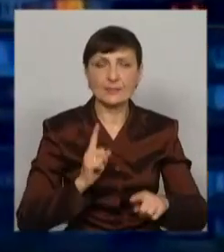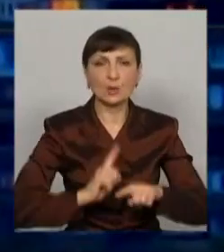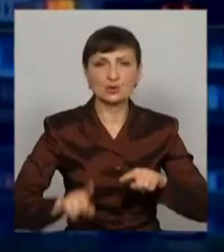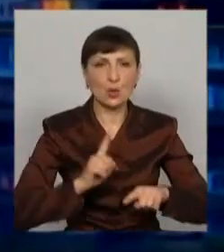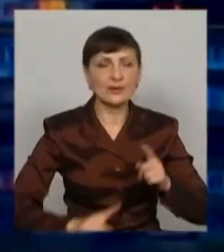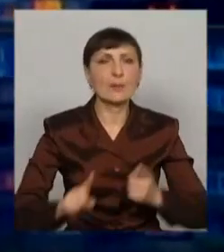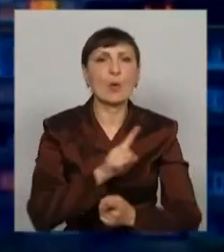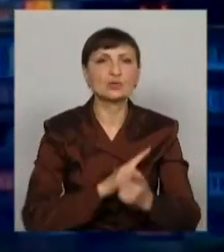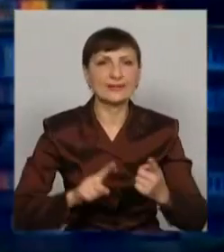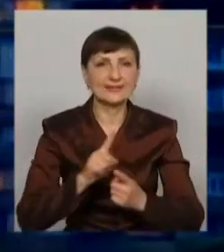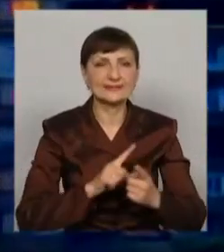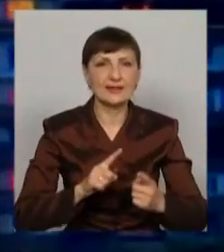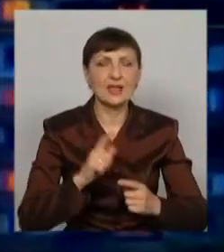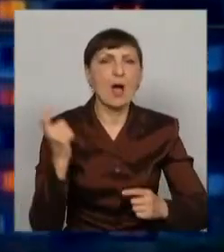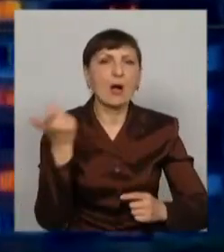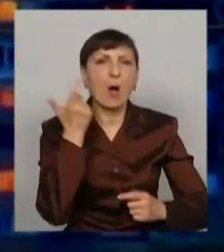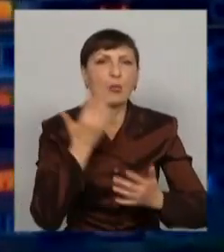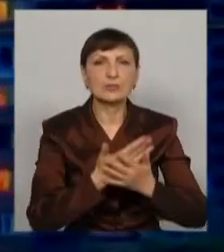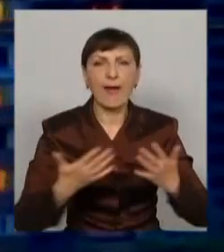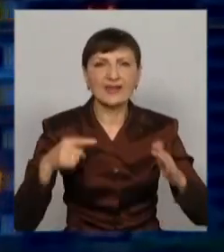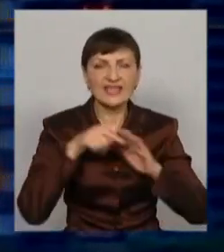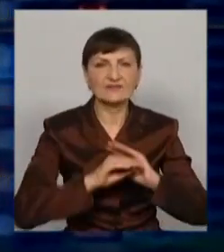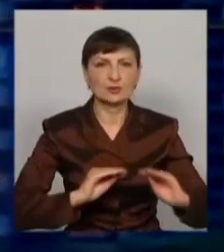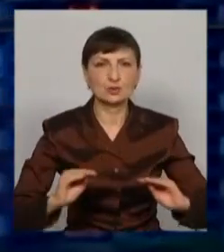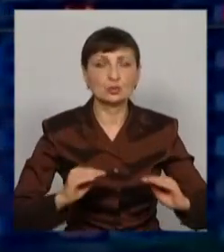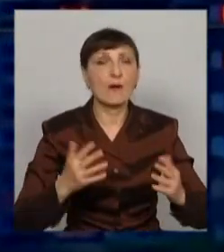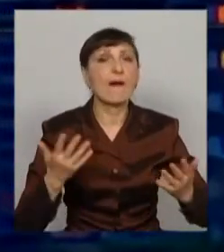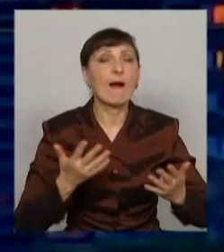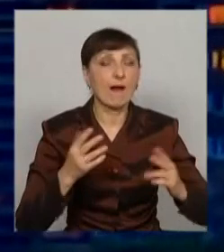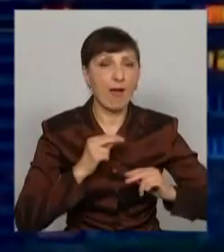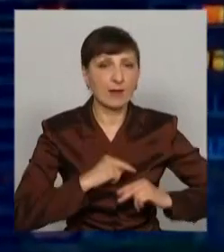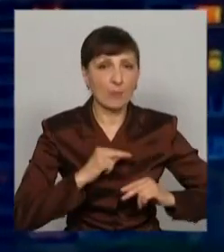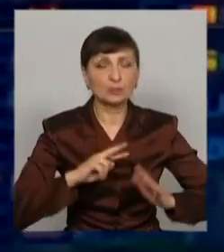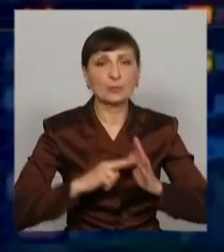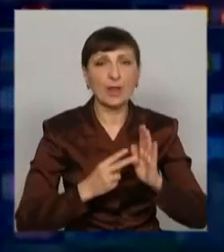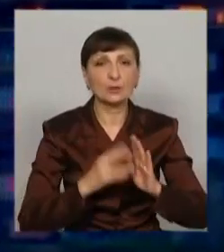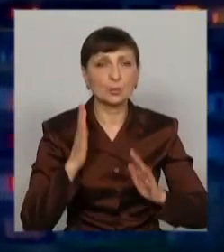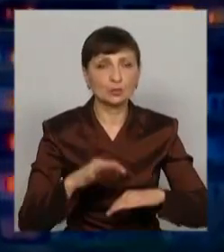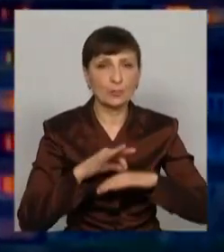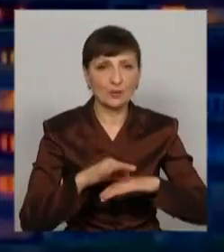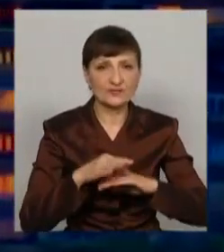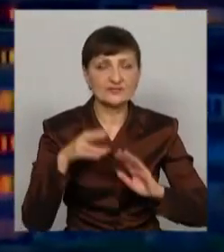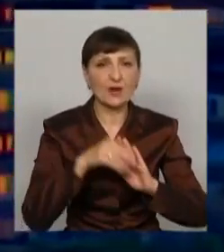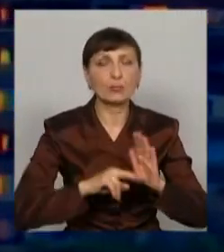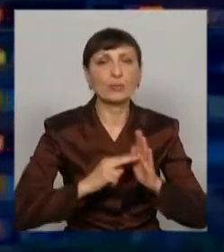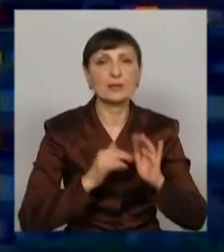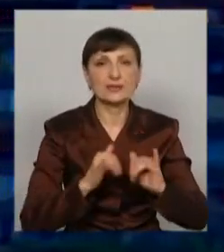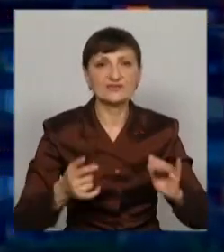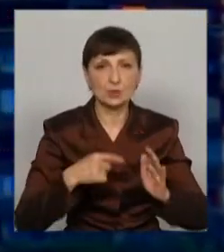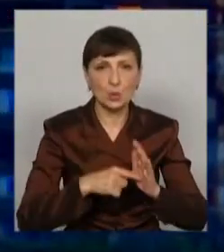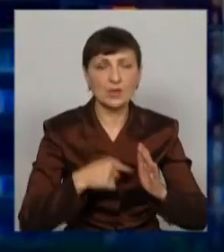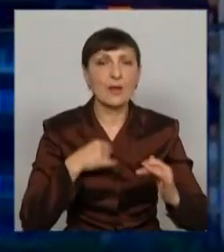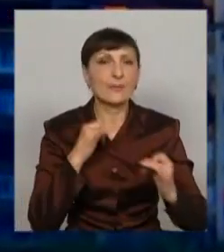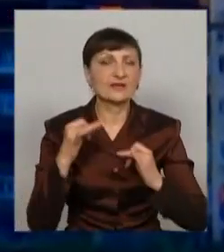ускорить модернизацию коммунальной инфраструктуры. О том, какую масштабную работу планируют провести в рамках плана развития города, мы поговорим